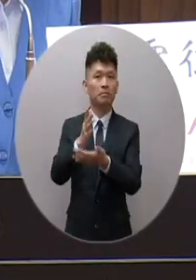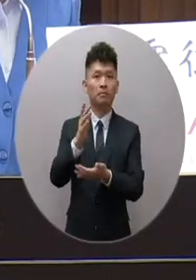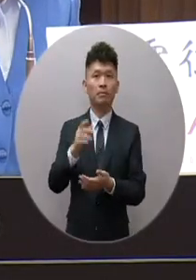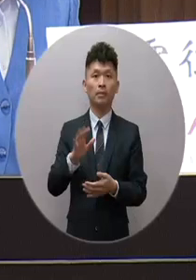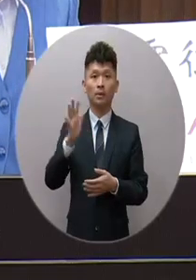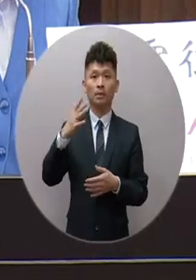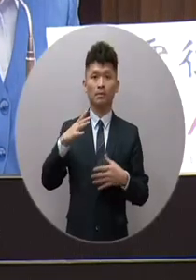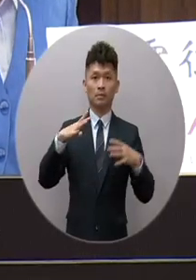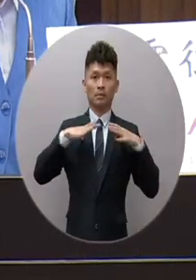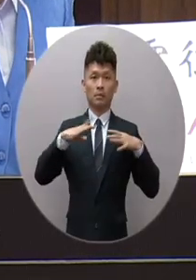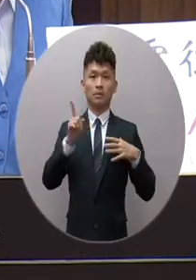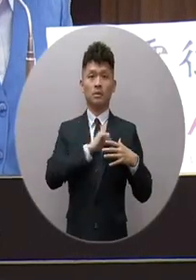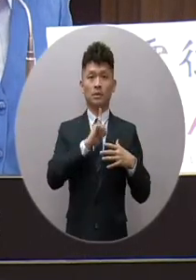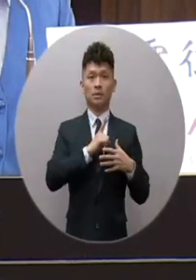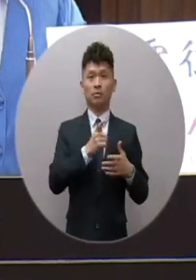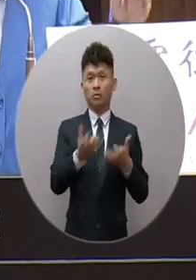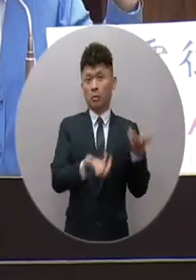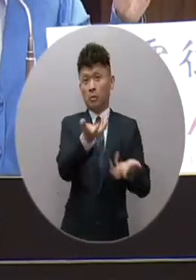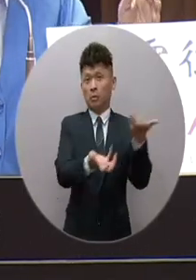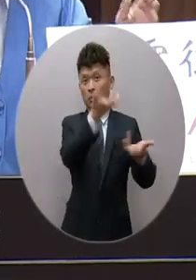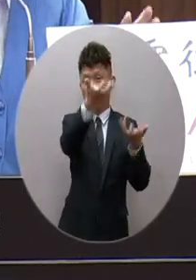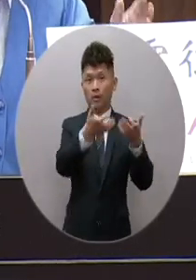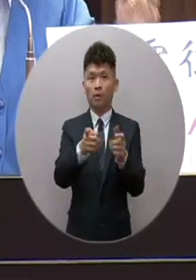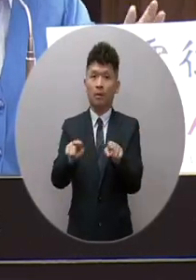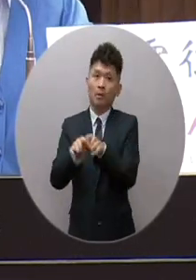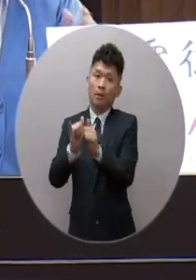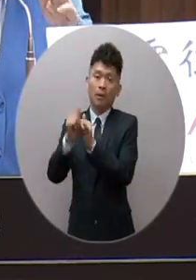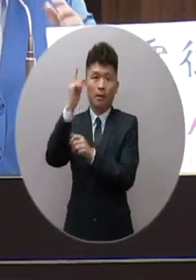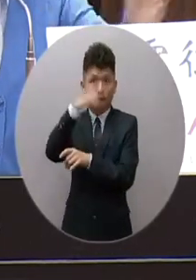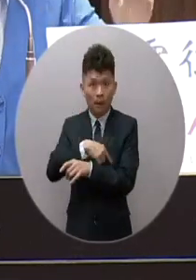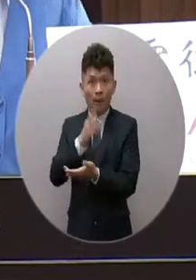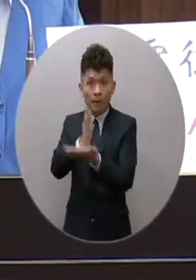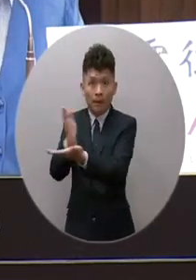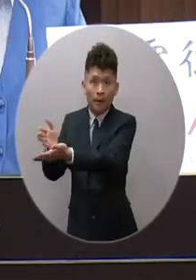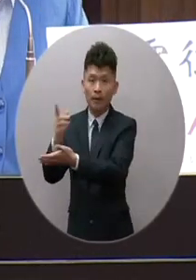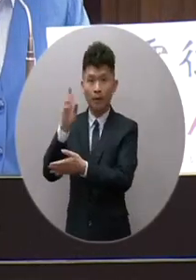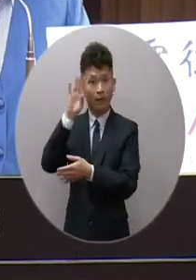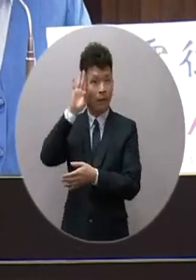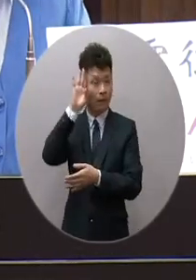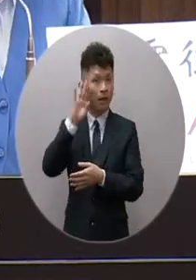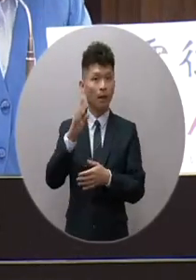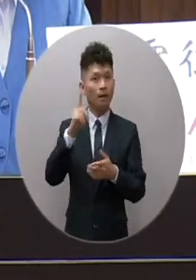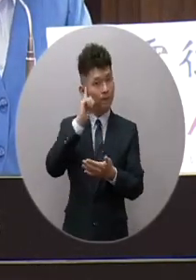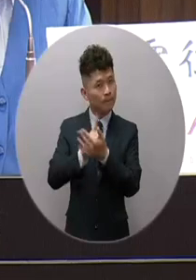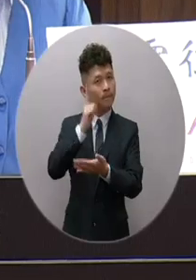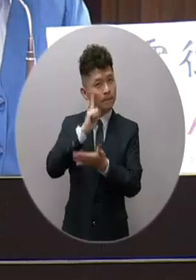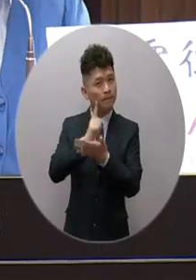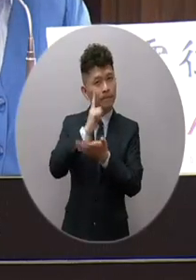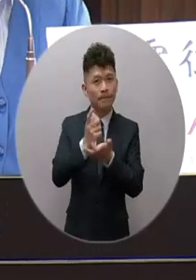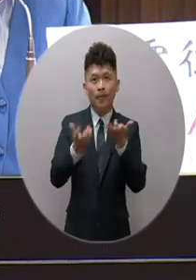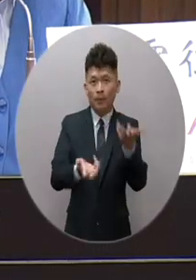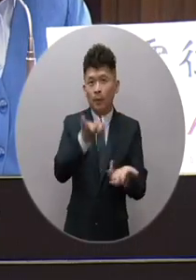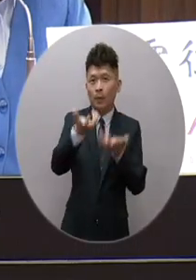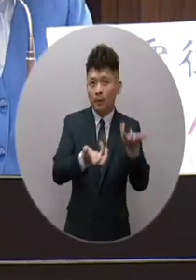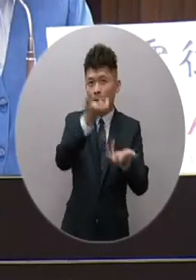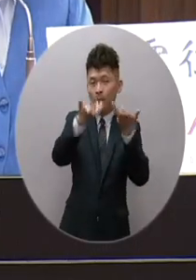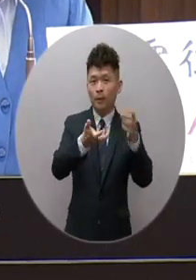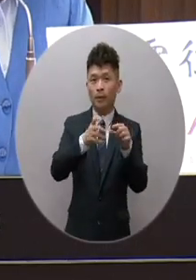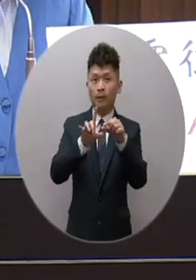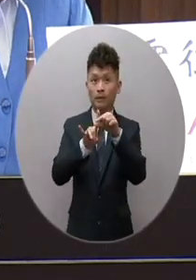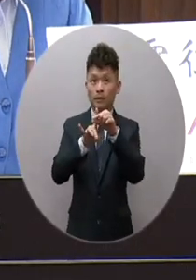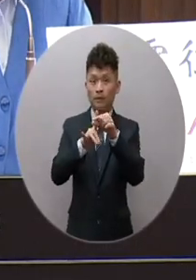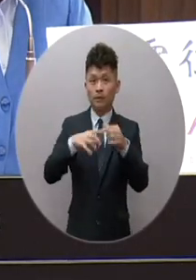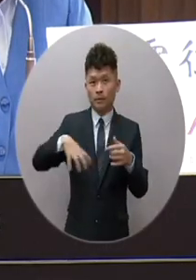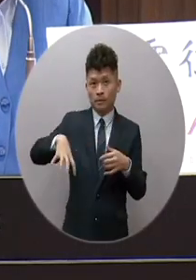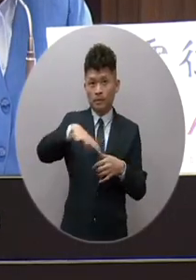自己州官放火，不许百姓点灯，自己每天火力全开，牺牲中部人的健康，